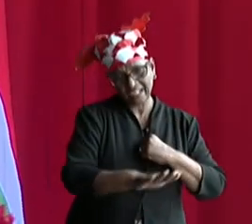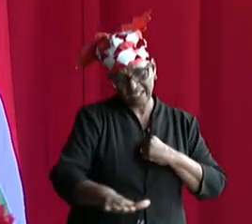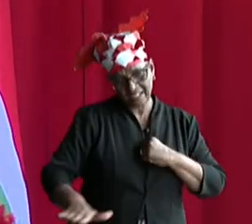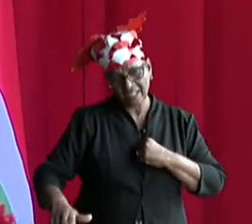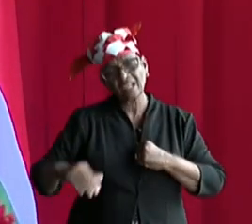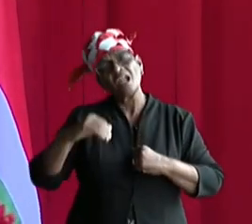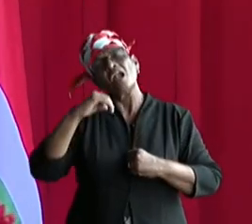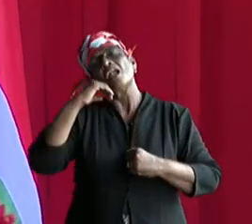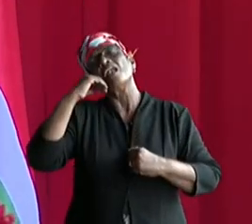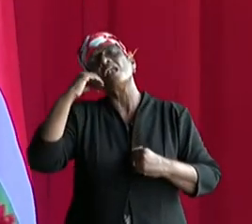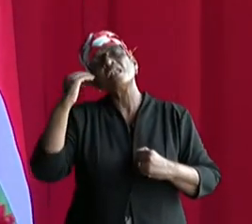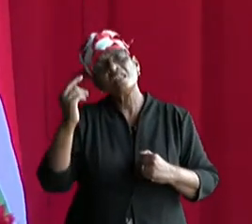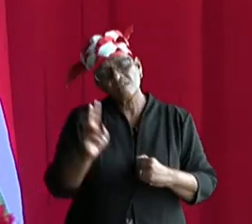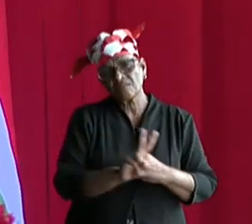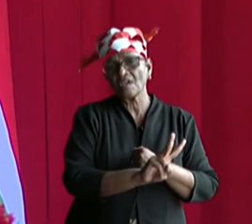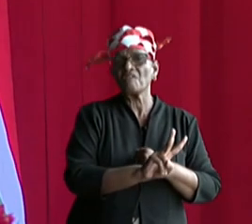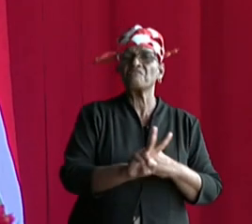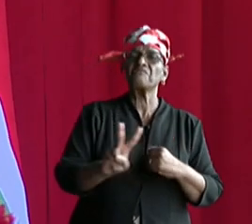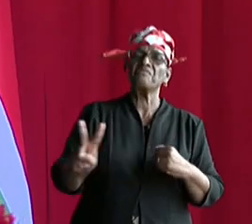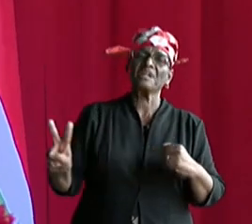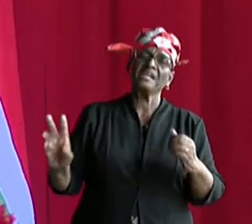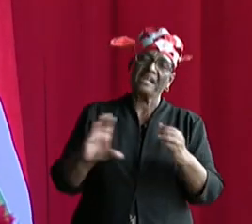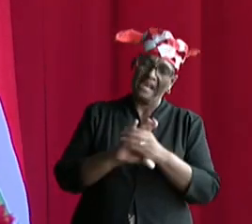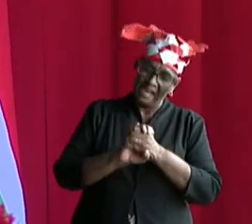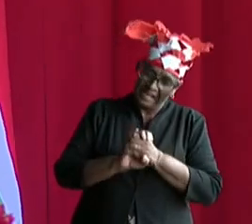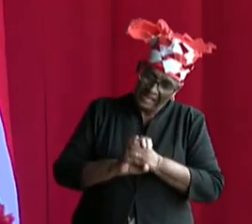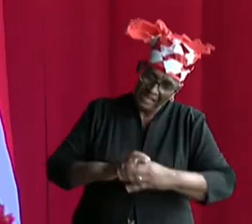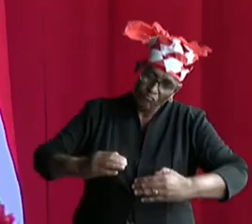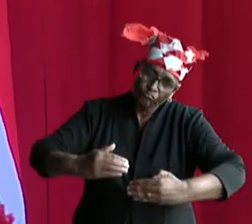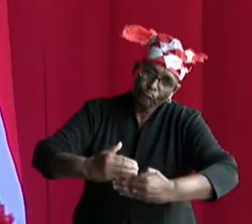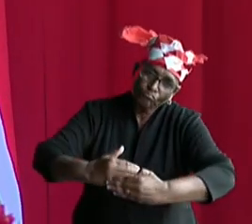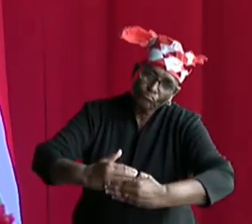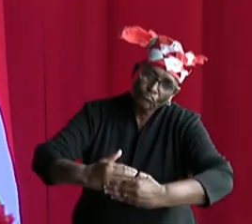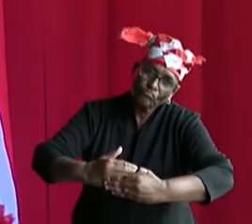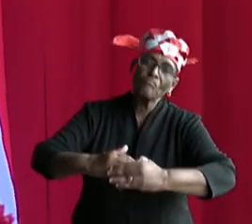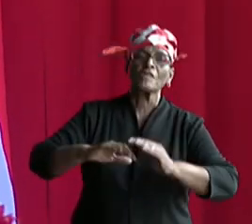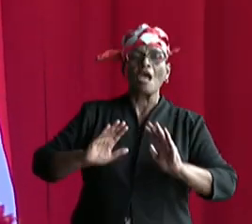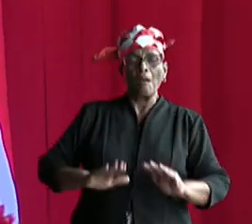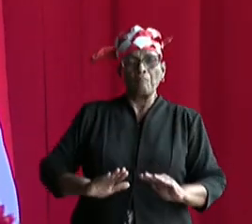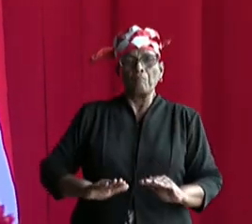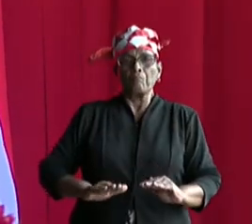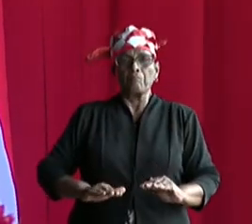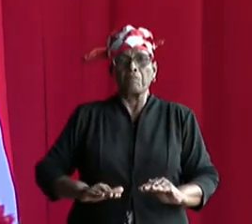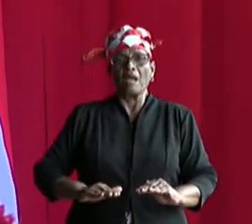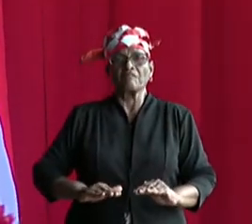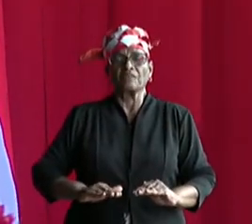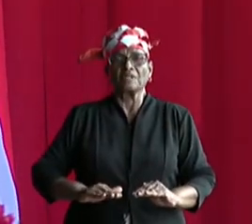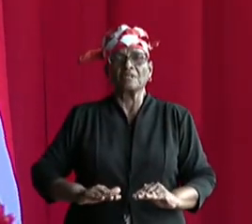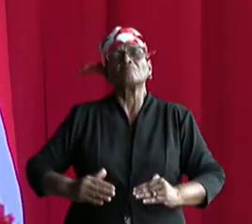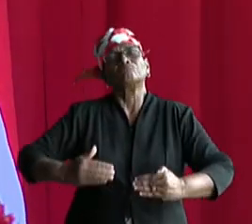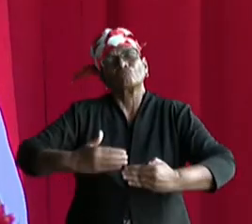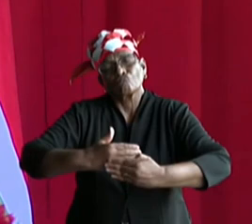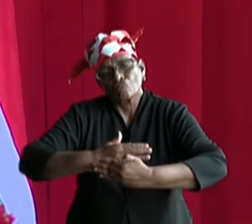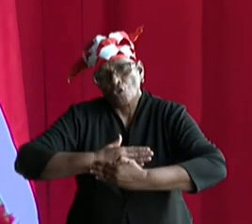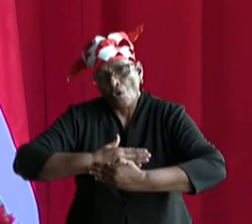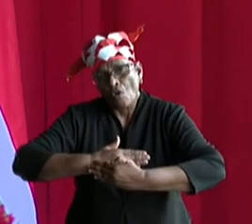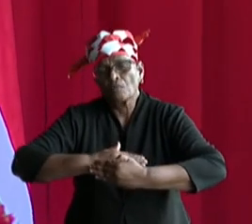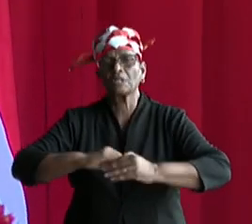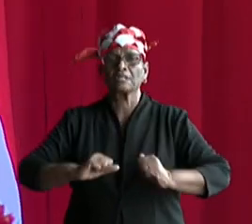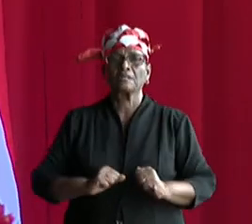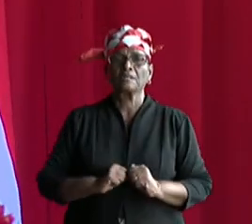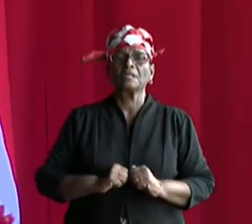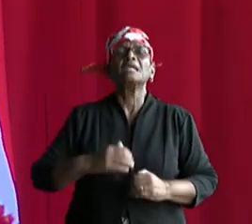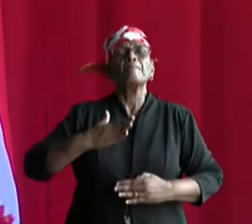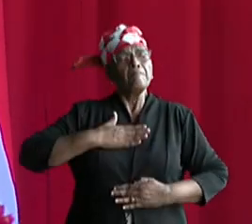liefde, vrede en eenheid mag omarmen en blijvend bij zich kan houden, is